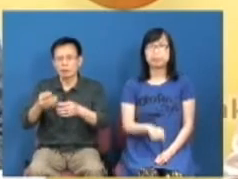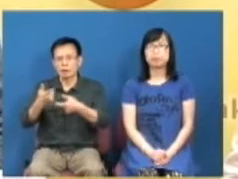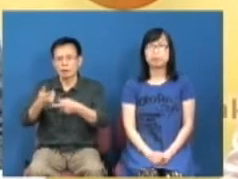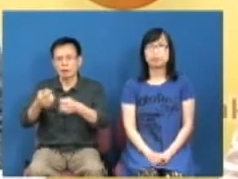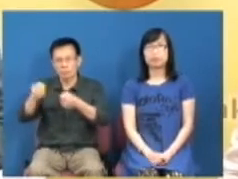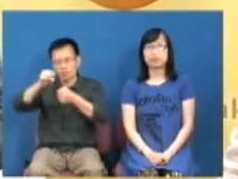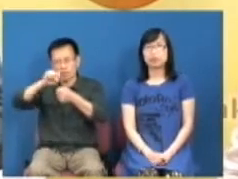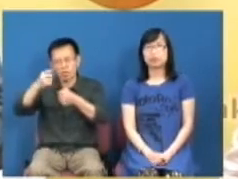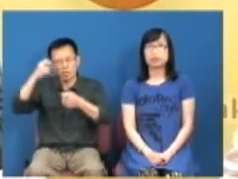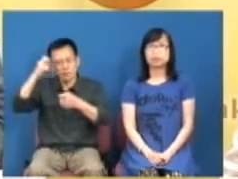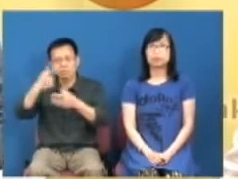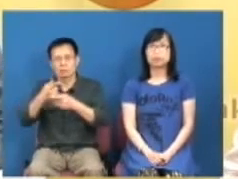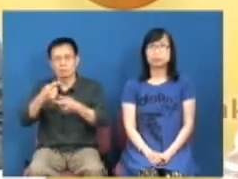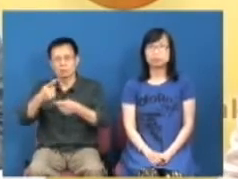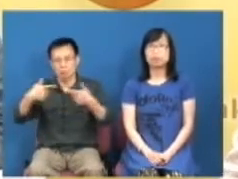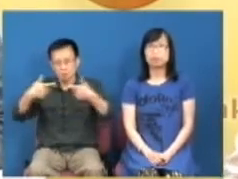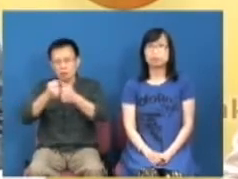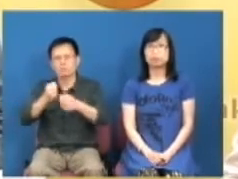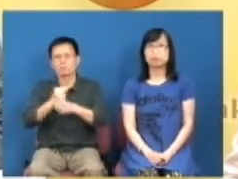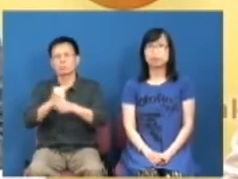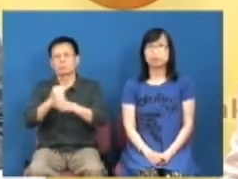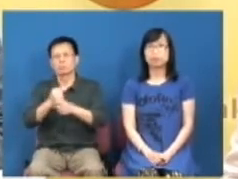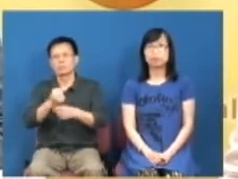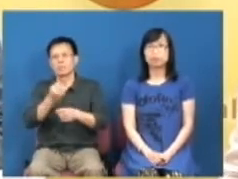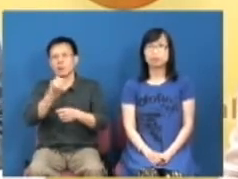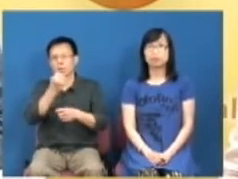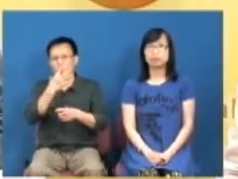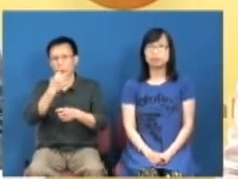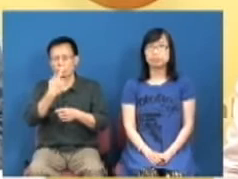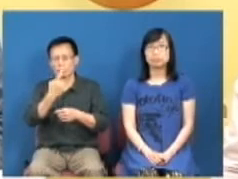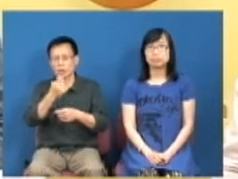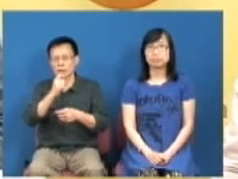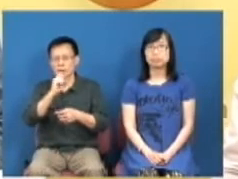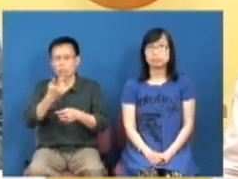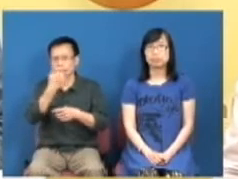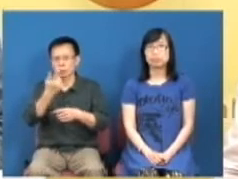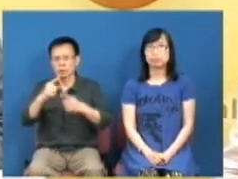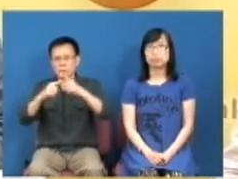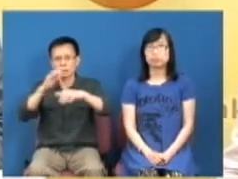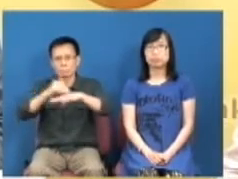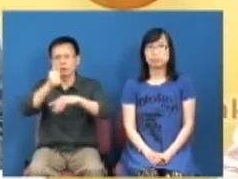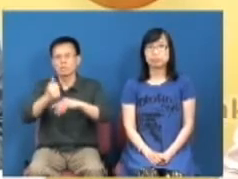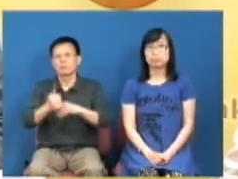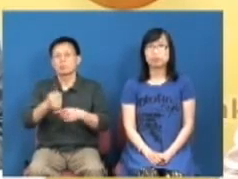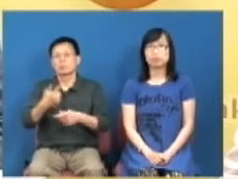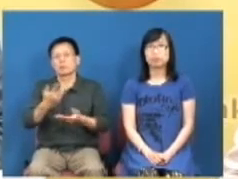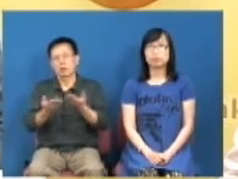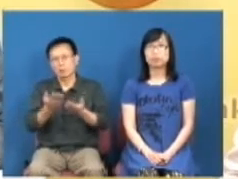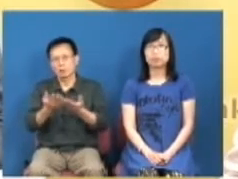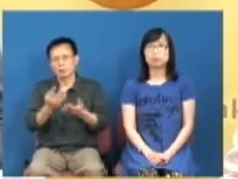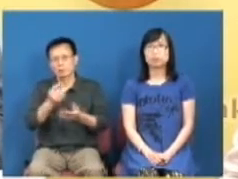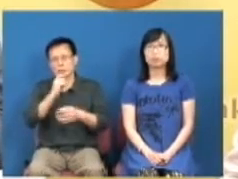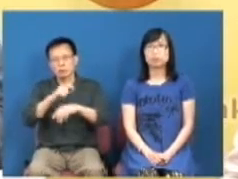其是其實好適宜去做嘅，因為香港其實。不是話冇人才，真係有人才，但係只不過可能有好多